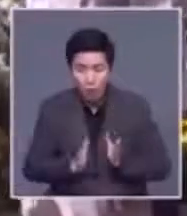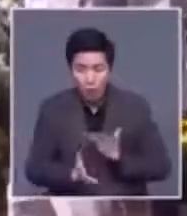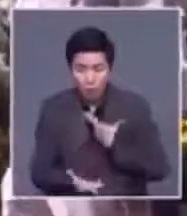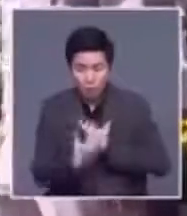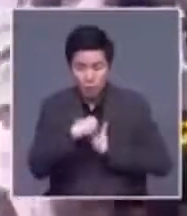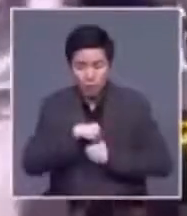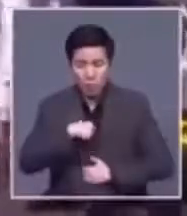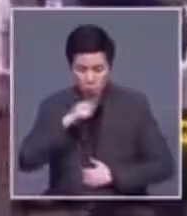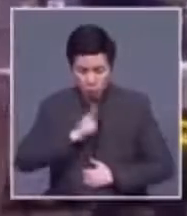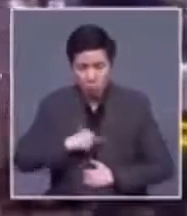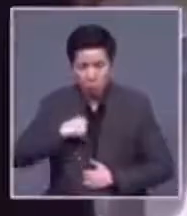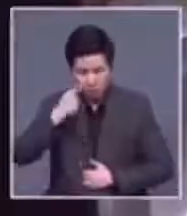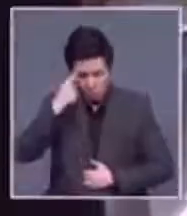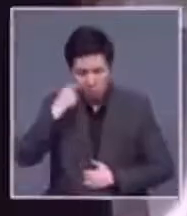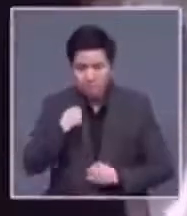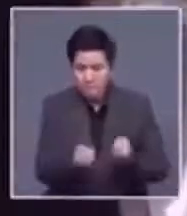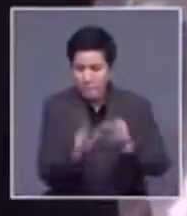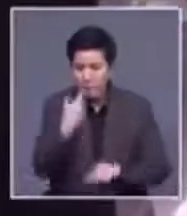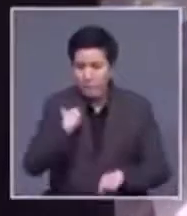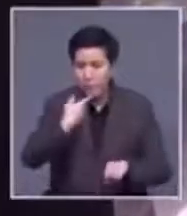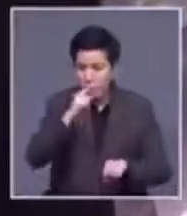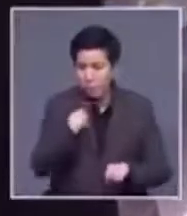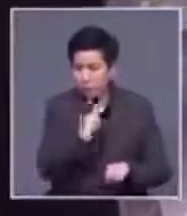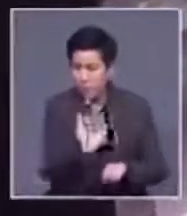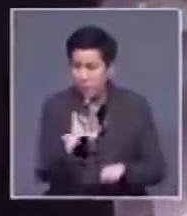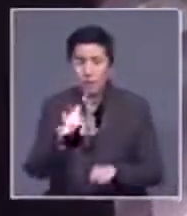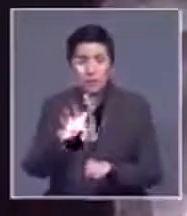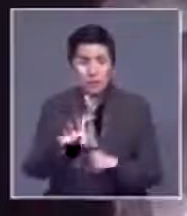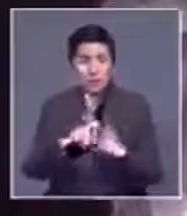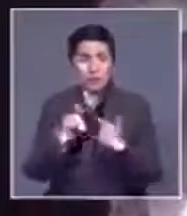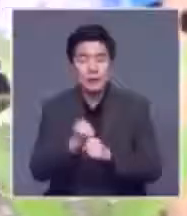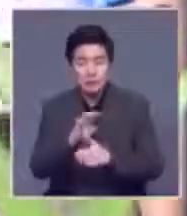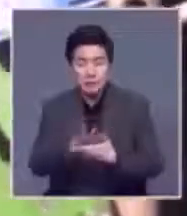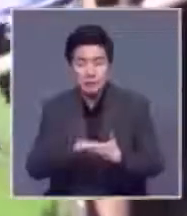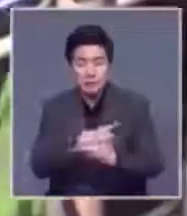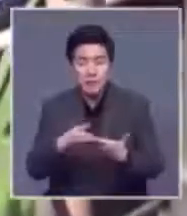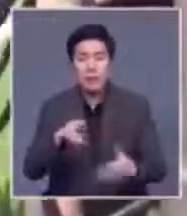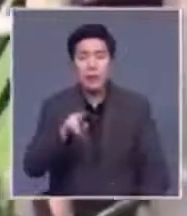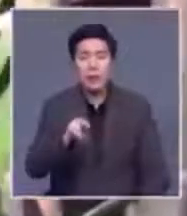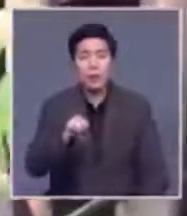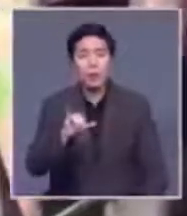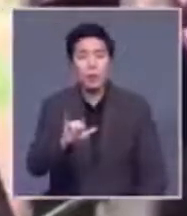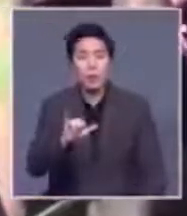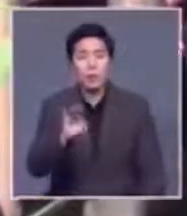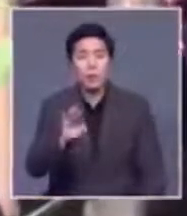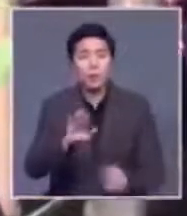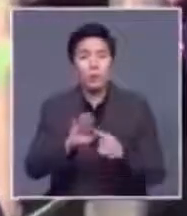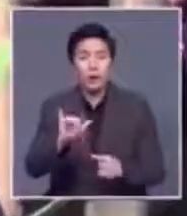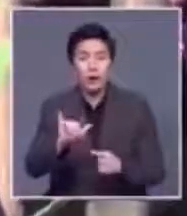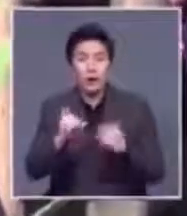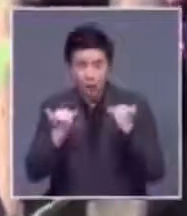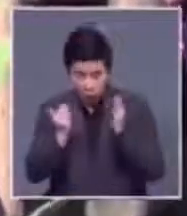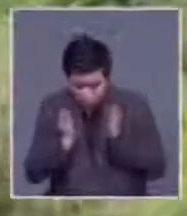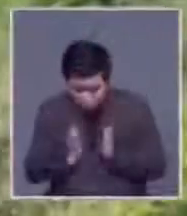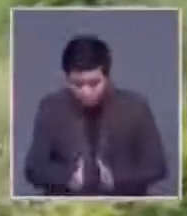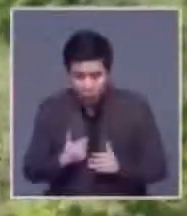การปลูกป่า3อย่างได้ประโยชน์4อย่างมาเป็นแนวทางในการกำหนดนโยบายสาธารณะและมาตรการต่างๆเพื่อให้คนอยู่กับป่า